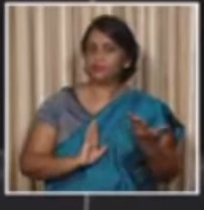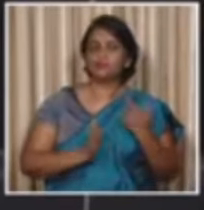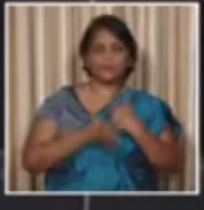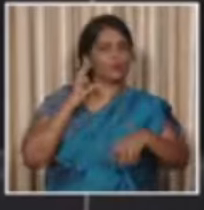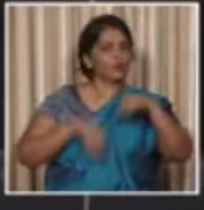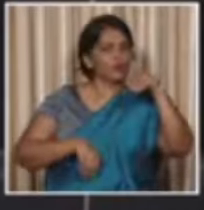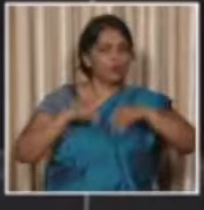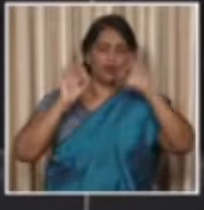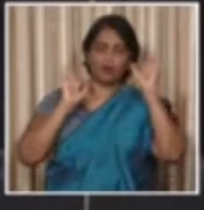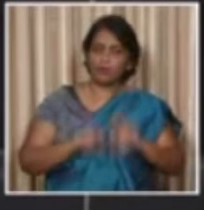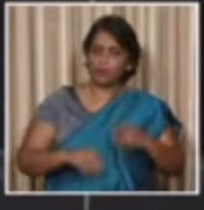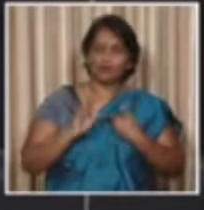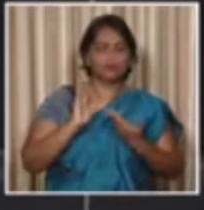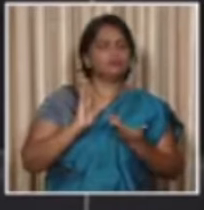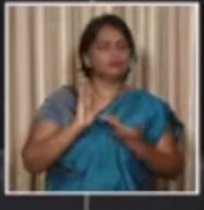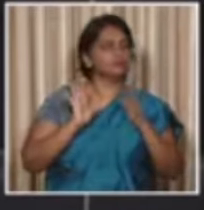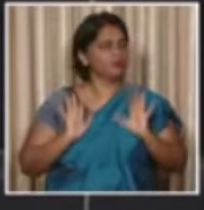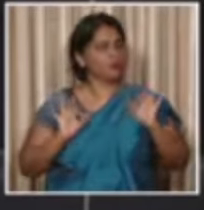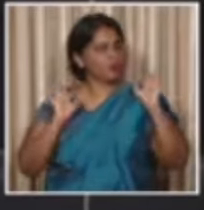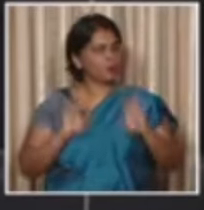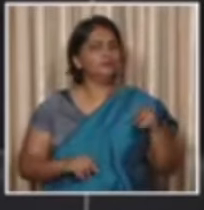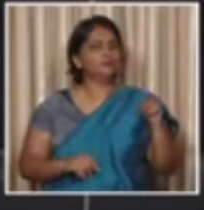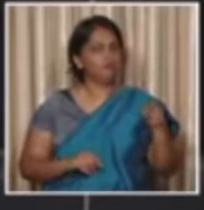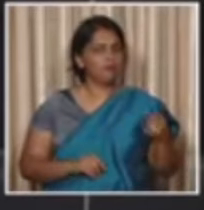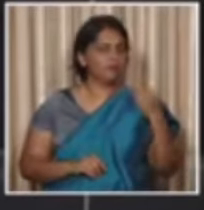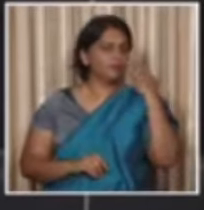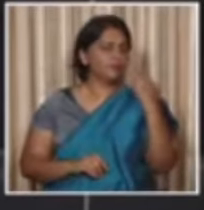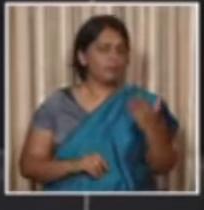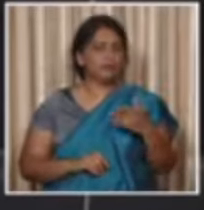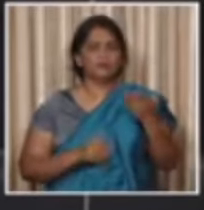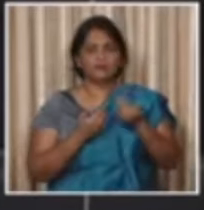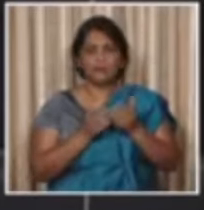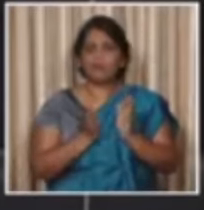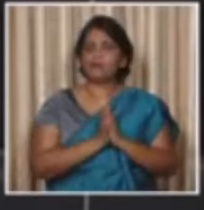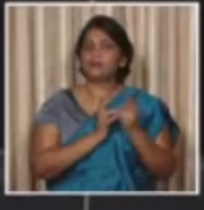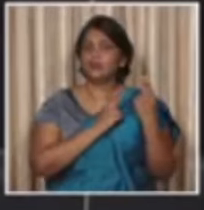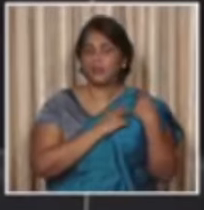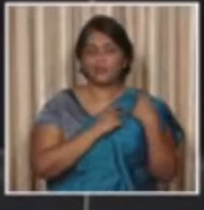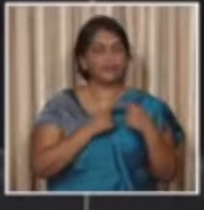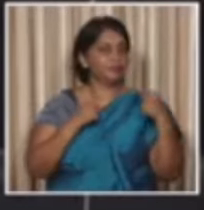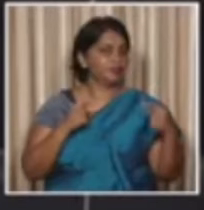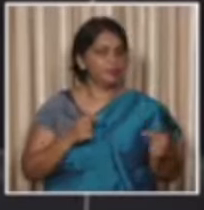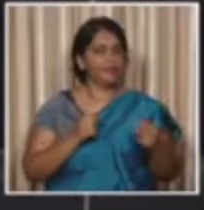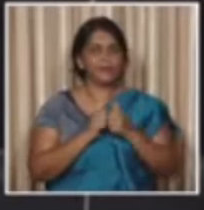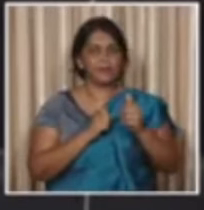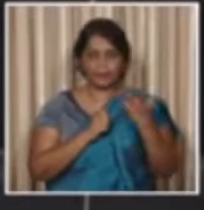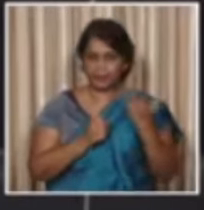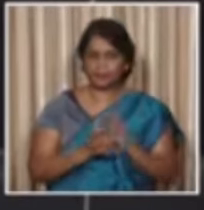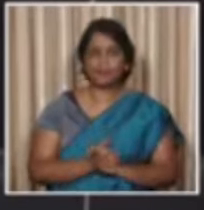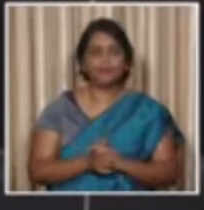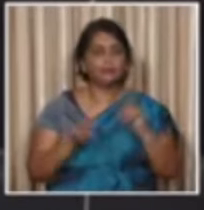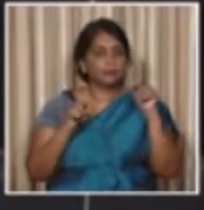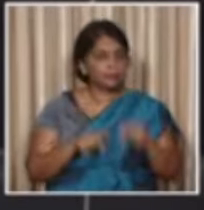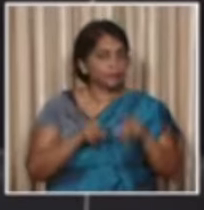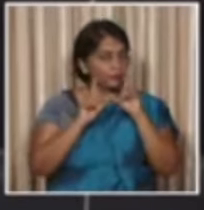ඡන්දේ පාවිච්චි නොකර සිටීමෙන් ඔප්පු කරන්නේ තමන්ගේ වගකීම විපක්ෂය ඉෂ්ට කළා නැහැ. අද